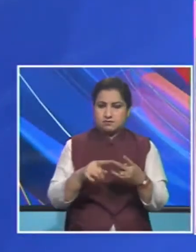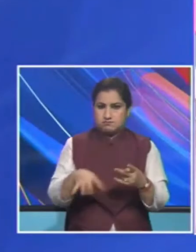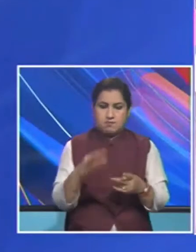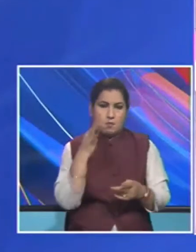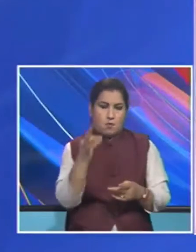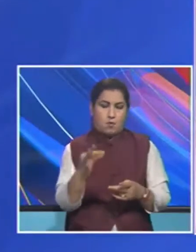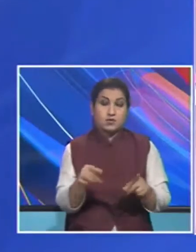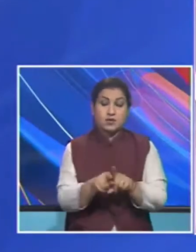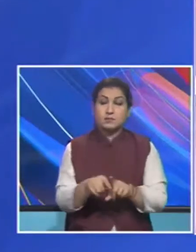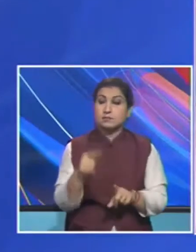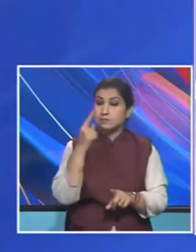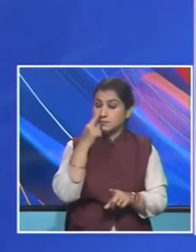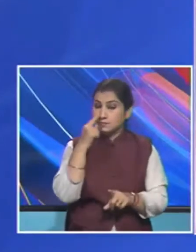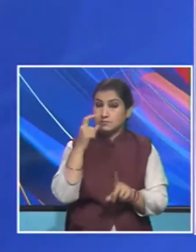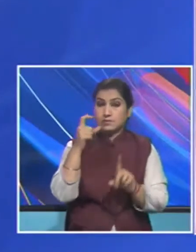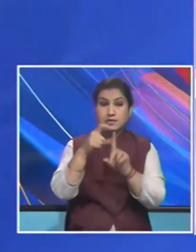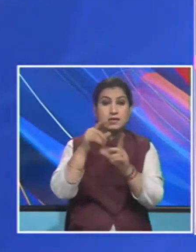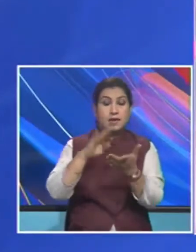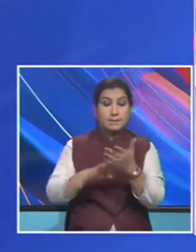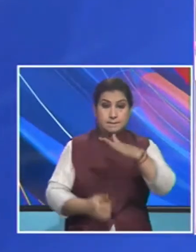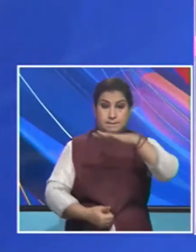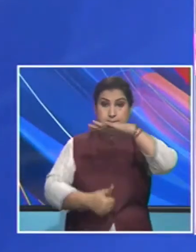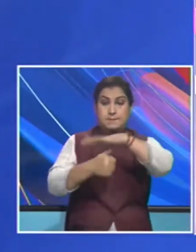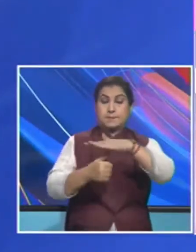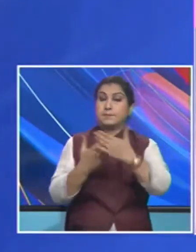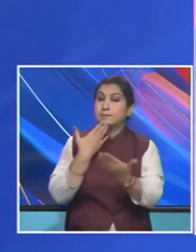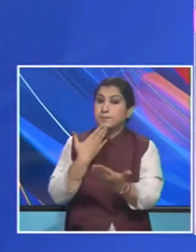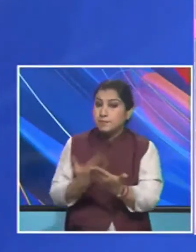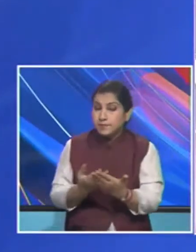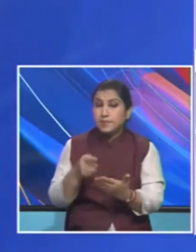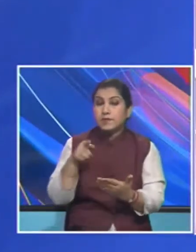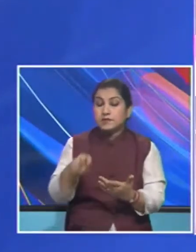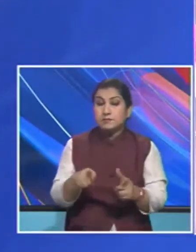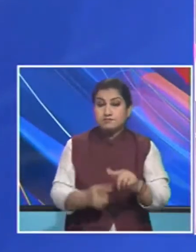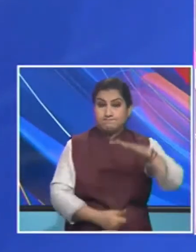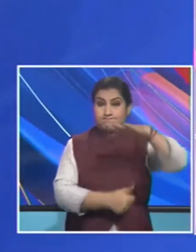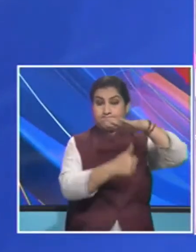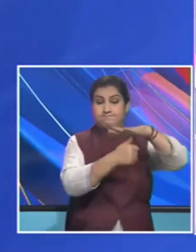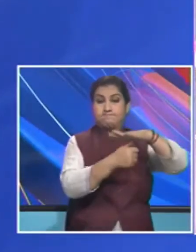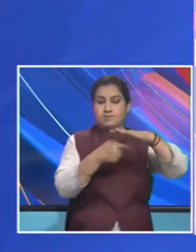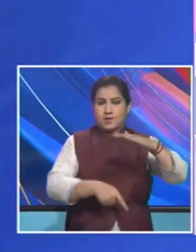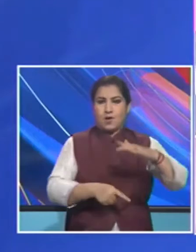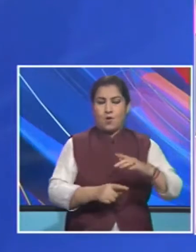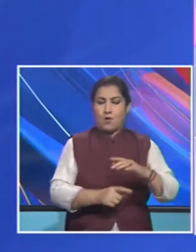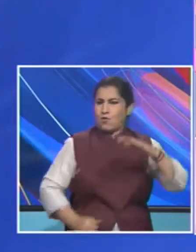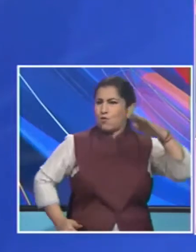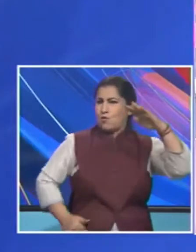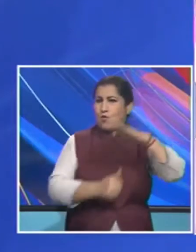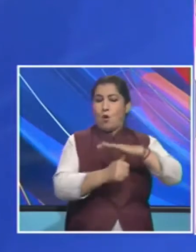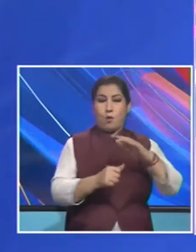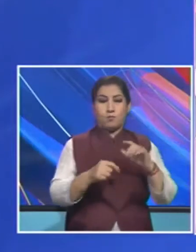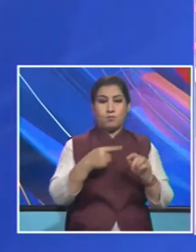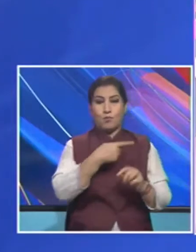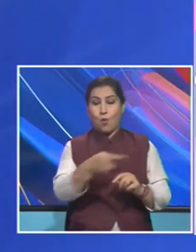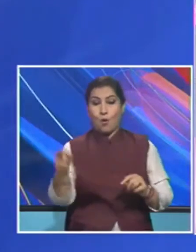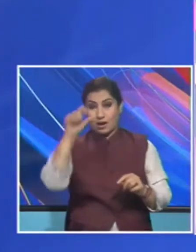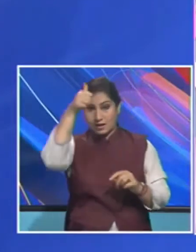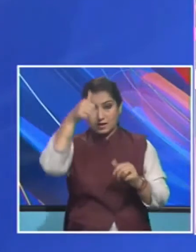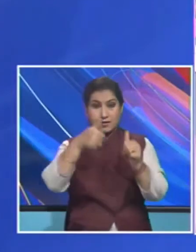has taken oath as the 15th President. And the President in India is the commander of the Indian Armed Forces.